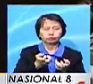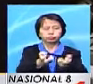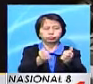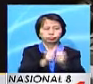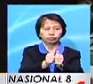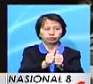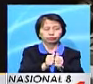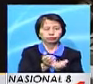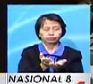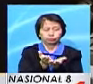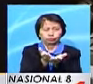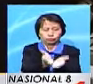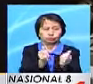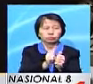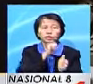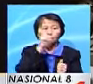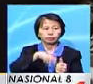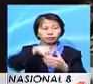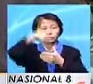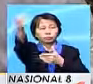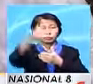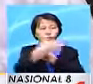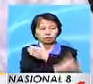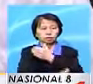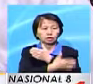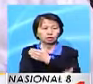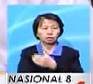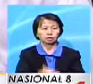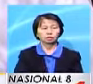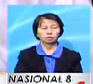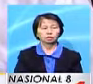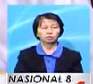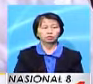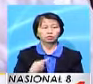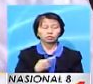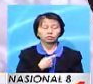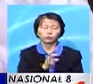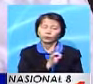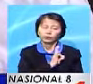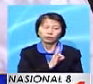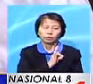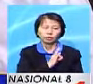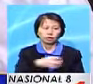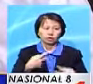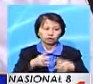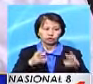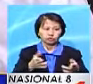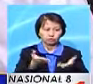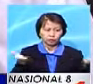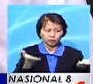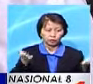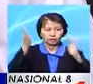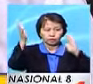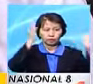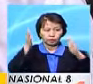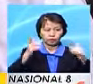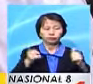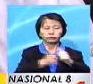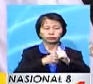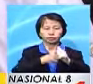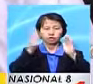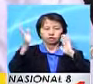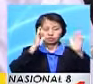negara ini berangsi tanpa perlu ke luar negara we really excited to be launching here in Malaysia as our first Asian